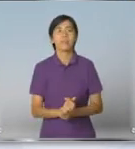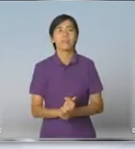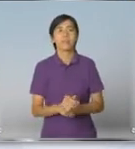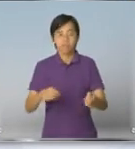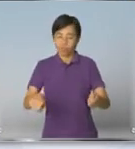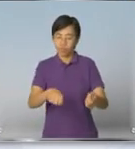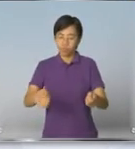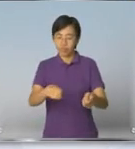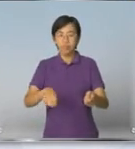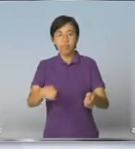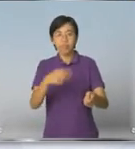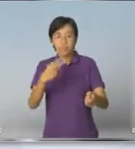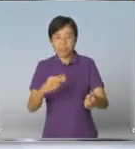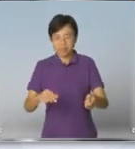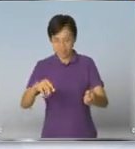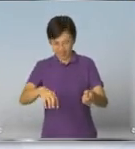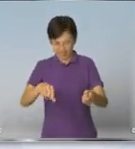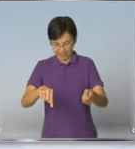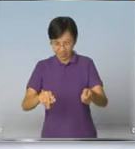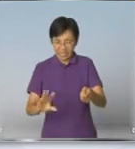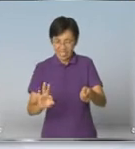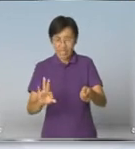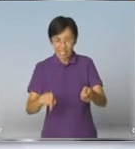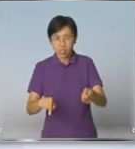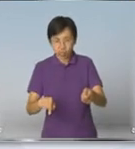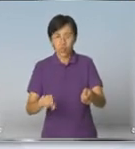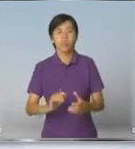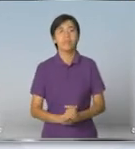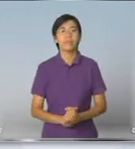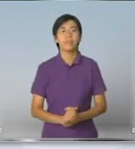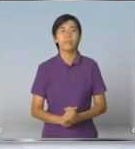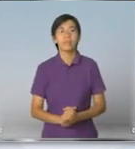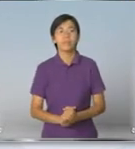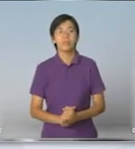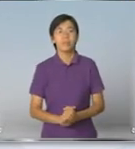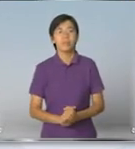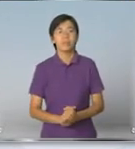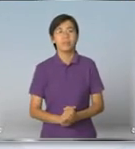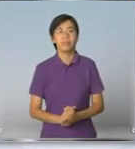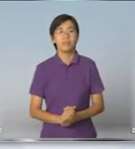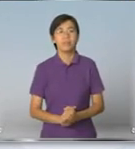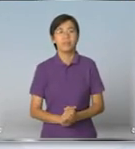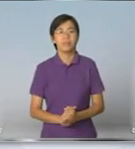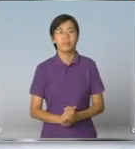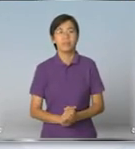ริ่มสุกแล้วนะคะจะเห็นว่าเป็นริม ๆริมๆอยู่ตรงกลางใช ่ ไหม คะใ